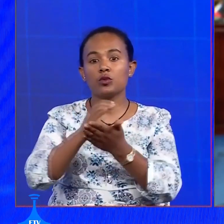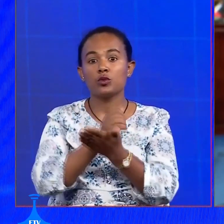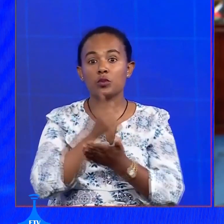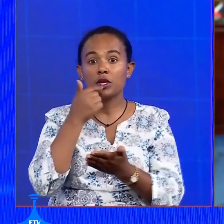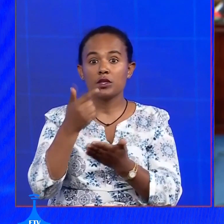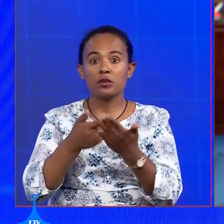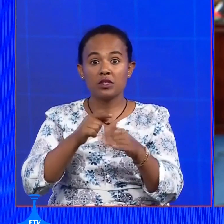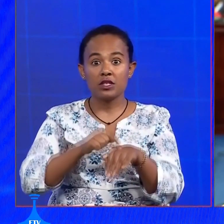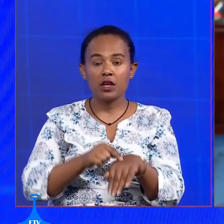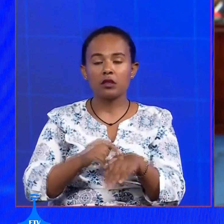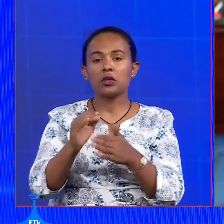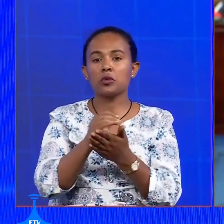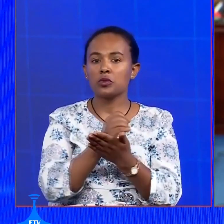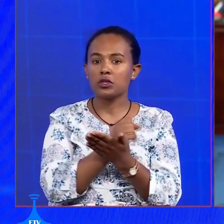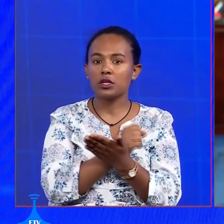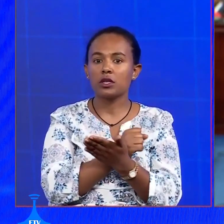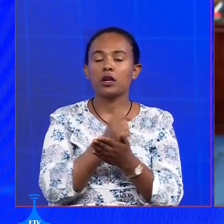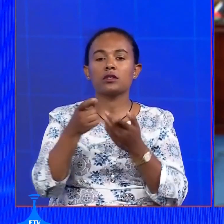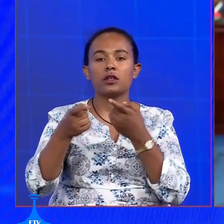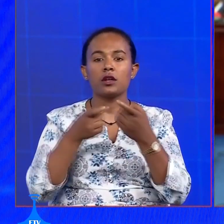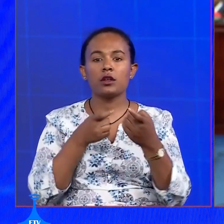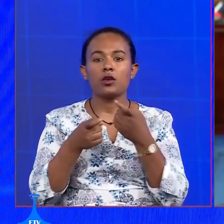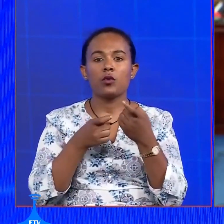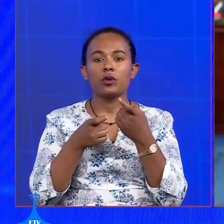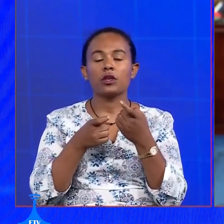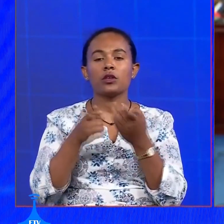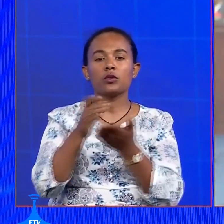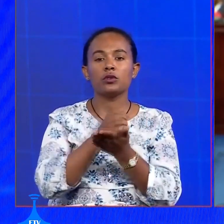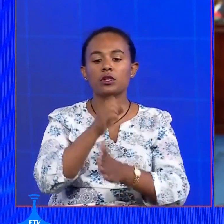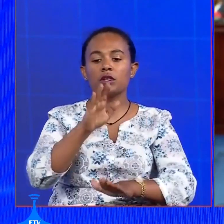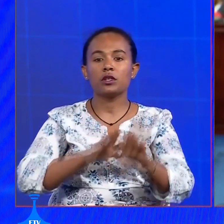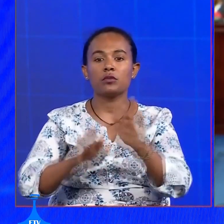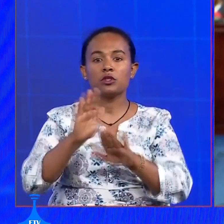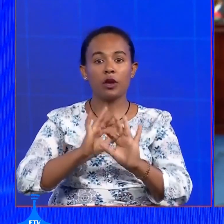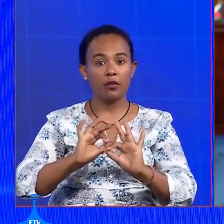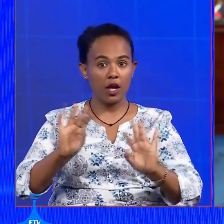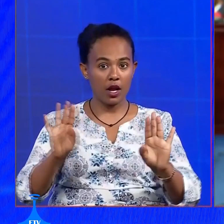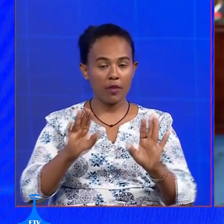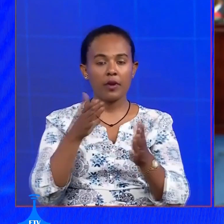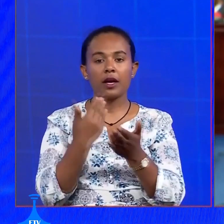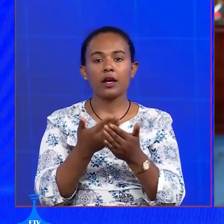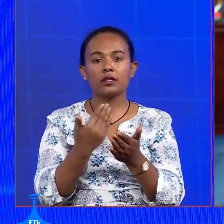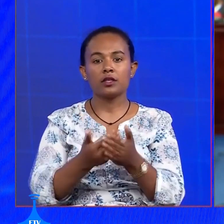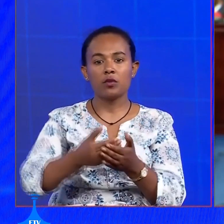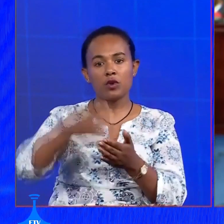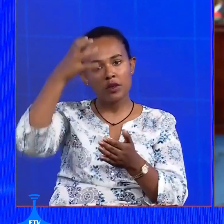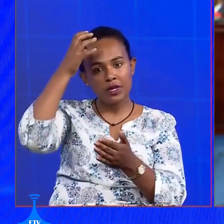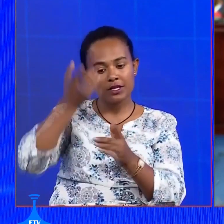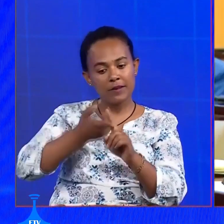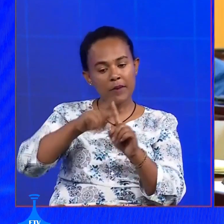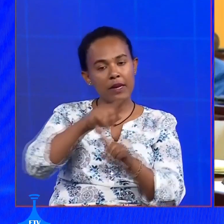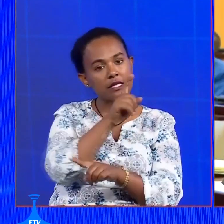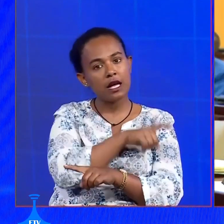ሰራተኛ የተወሰደ ምንድን ነው? አስተዳደራዊ የተወሰደ እርምጃ ምንድን ነው? ይህም ገንዘብ ወደ መንግስት ካዝና መመለስ አለበት ነው